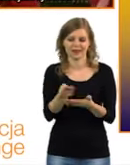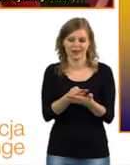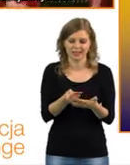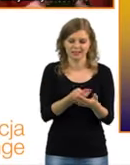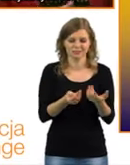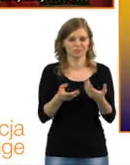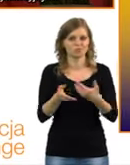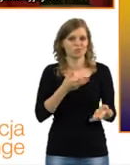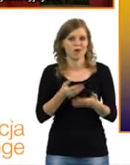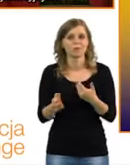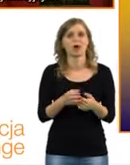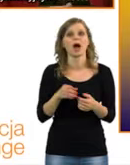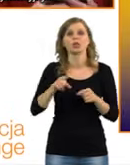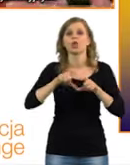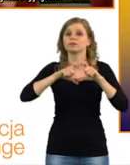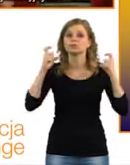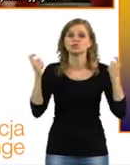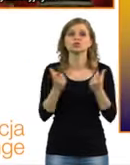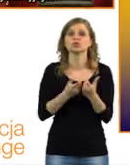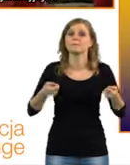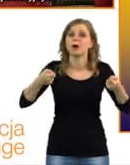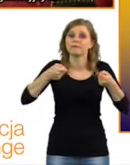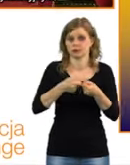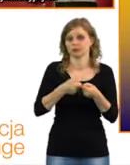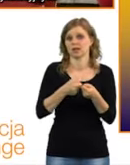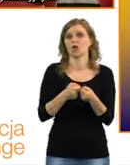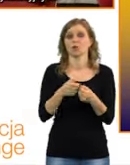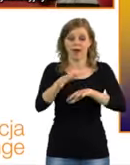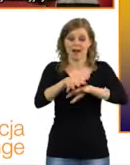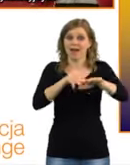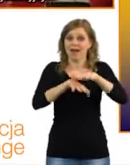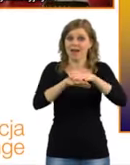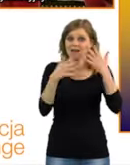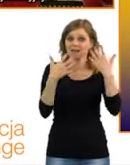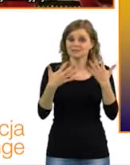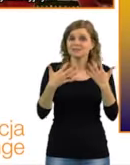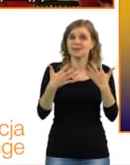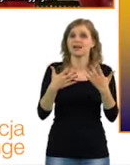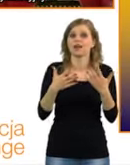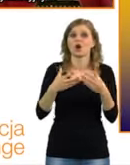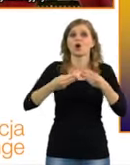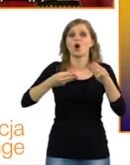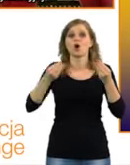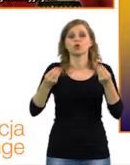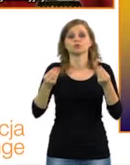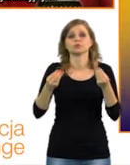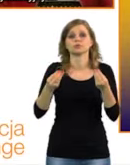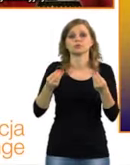tutaj rysunku, a to jest wszystko powiązane, ponieważ ręce powiązane,